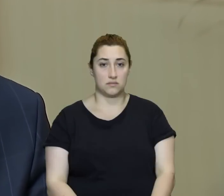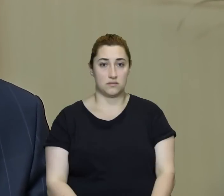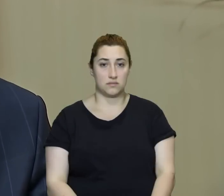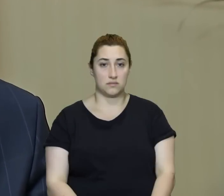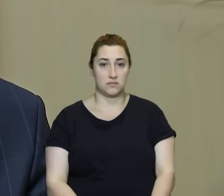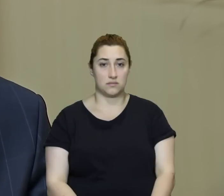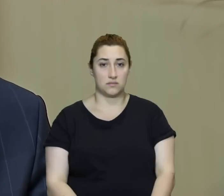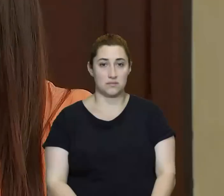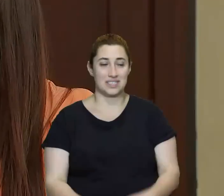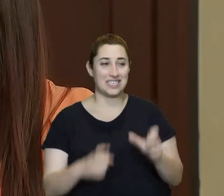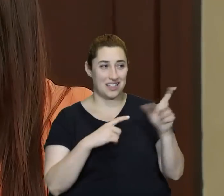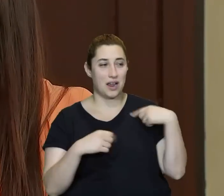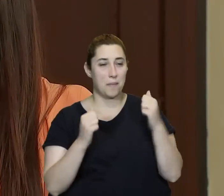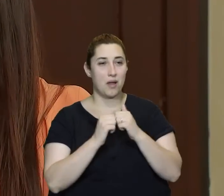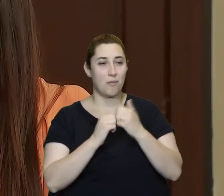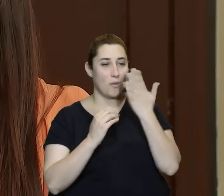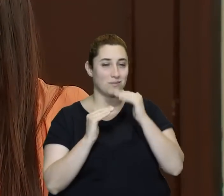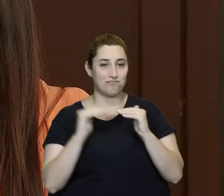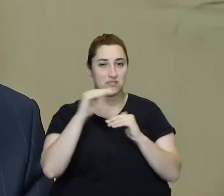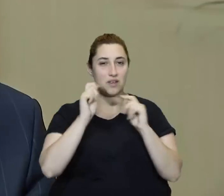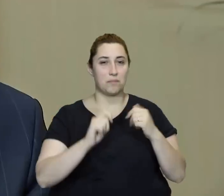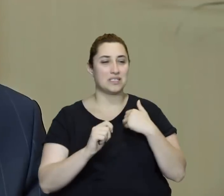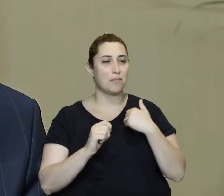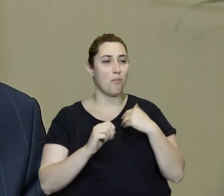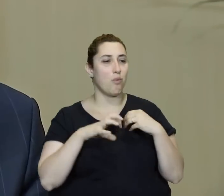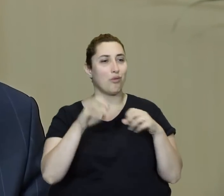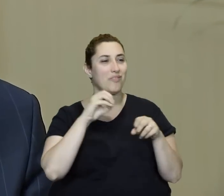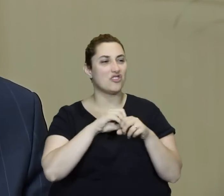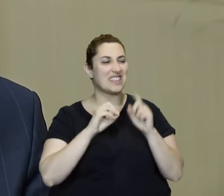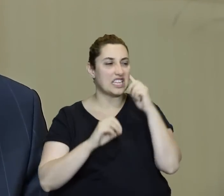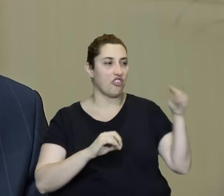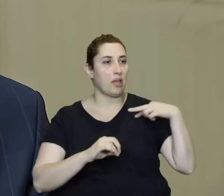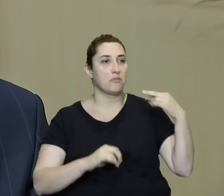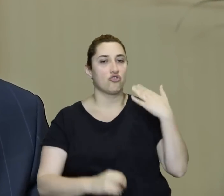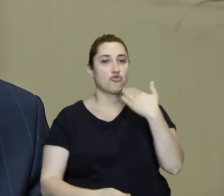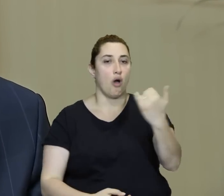Hakan'la birlikte master yapmıştık. Yani bizim bölümden sadece ikimizi çağırmışlardı.